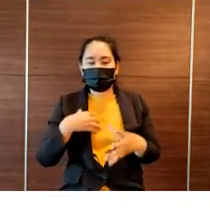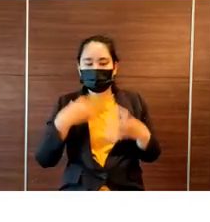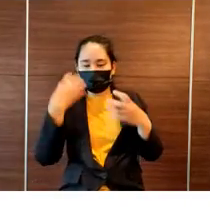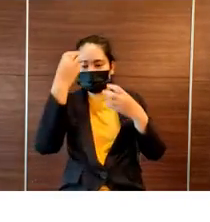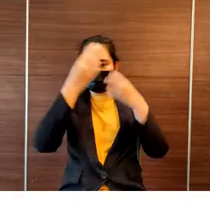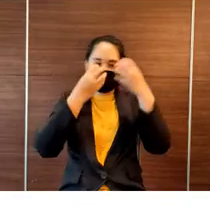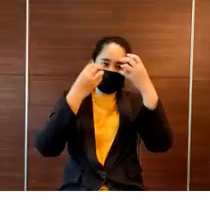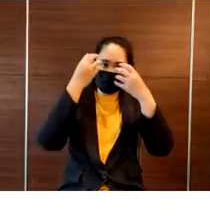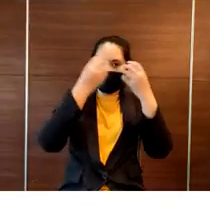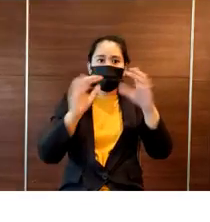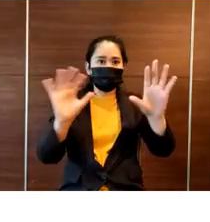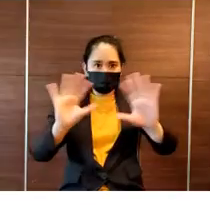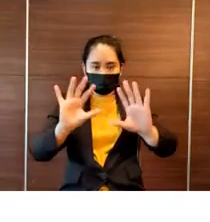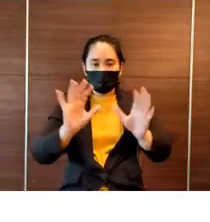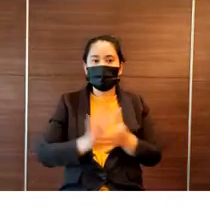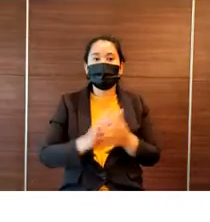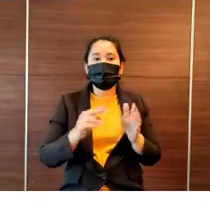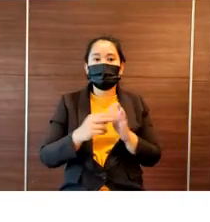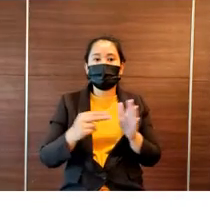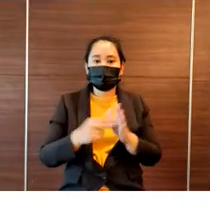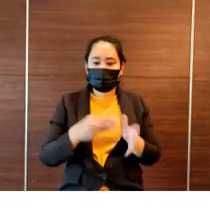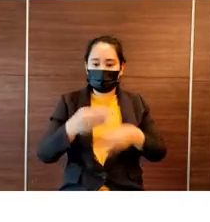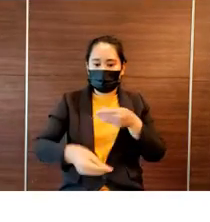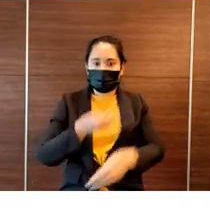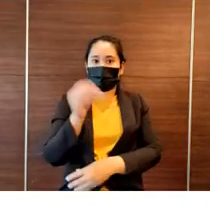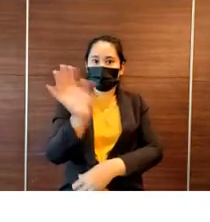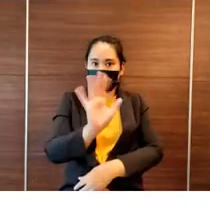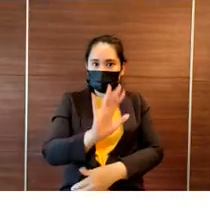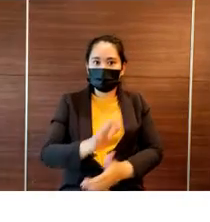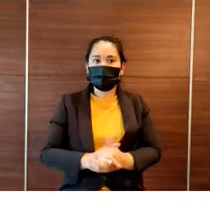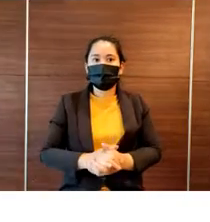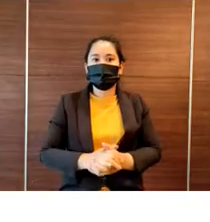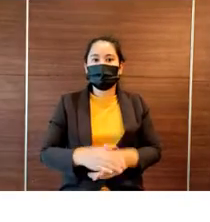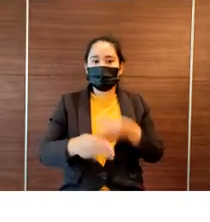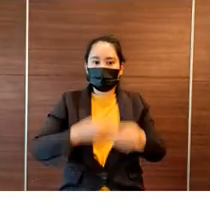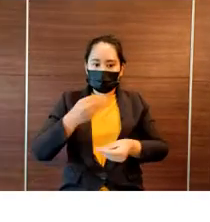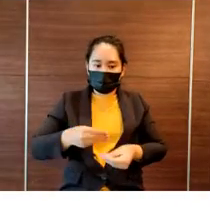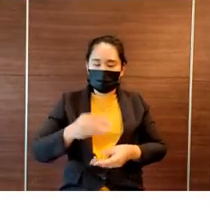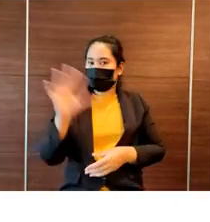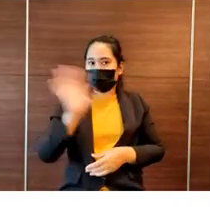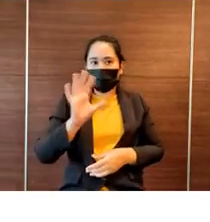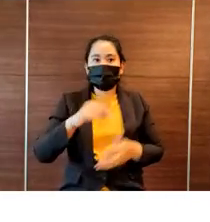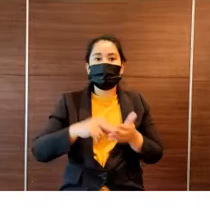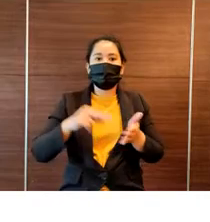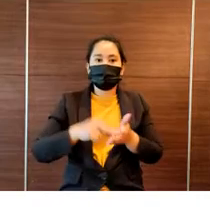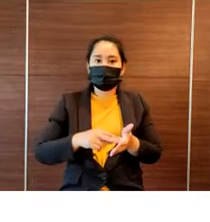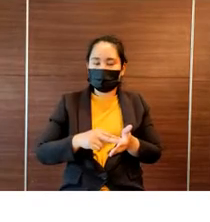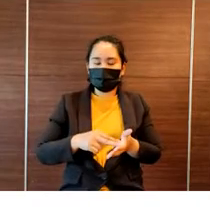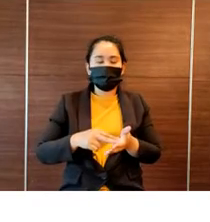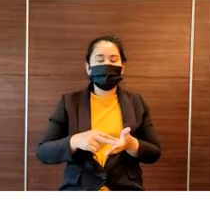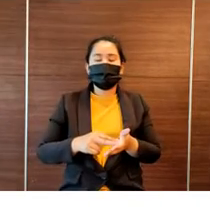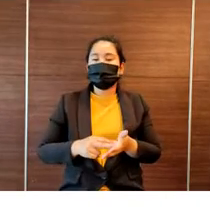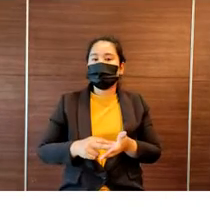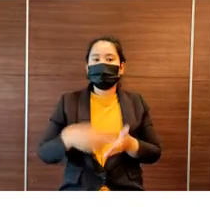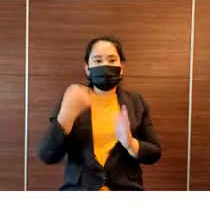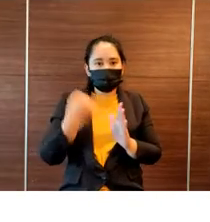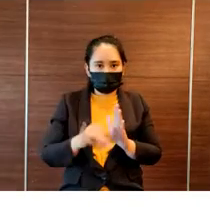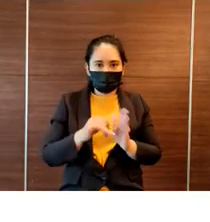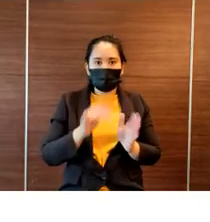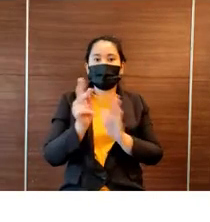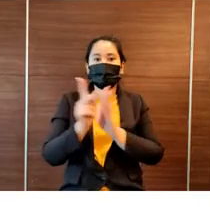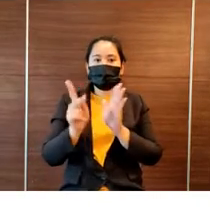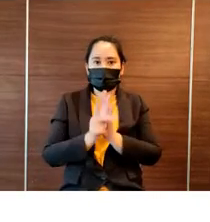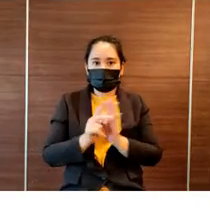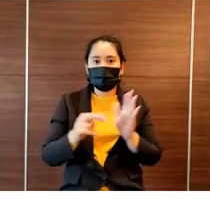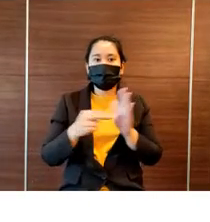ไม้มาในขณะเดียวกันห้ามเป็นเอเย่นนะจ๊ะถ้าเป็นเอเย่นส่งออกทันที ดังนั้นมันก็ค่อนข้างเป็นมิตรนี่คือเปิด